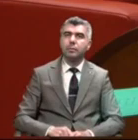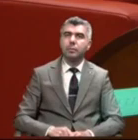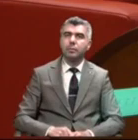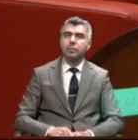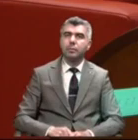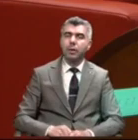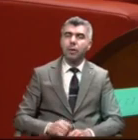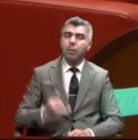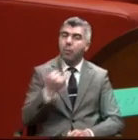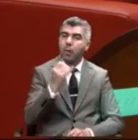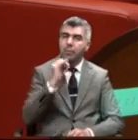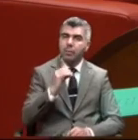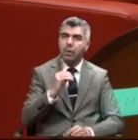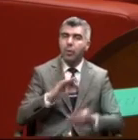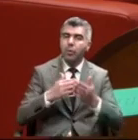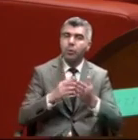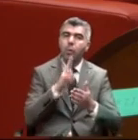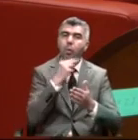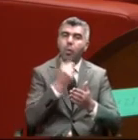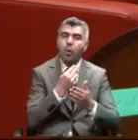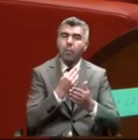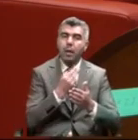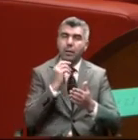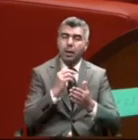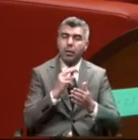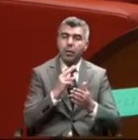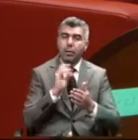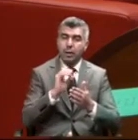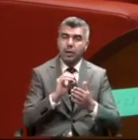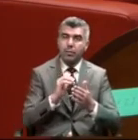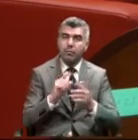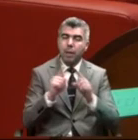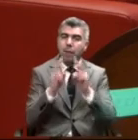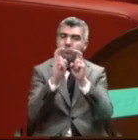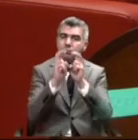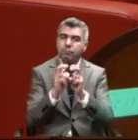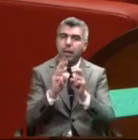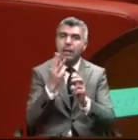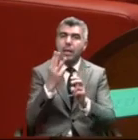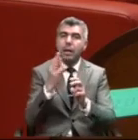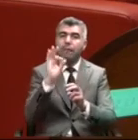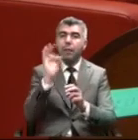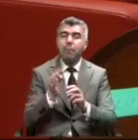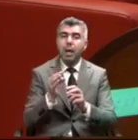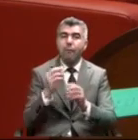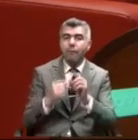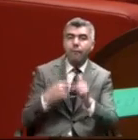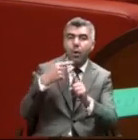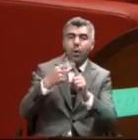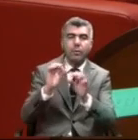خصنا نمشيو في نهايه الولايه الحكوميه لعجز ما يفوقش ثلاثه في المئه